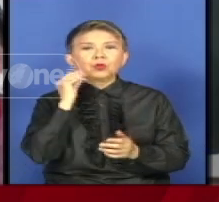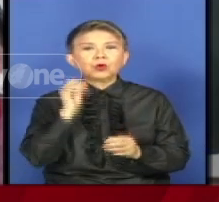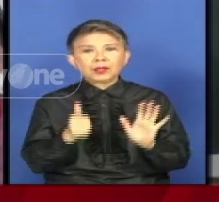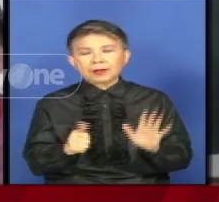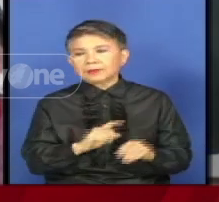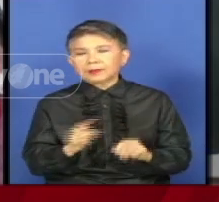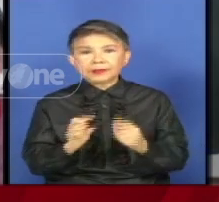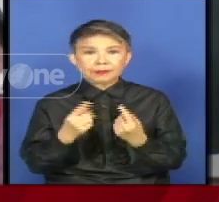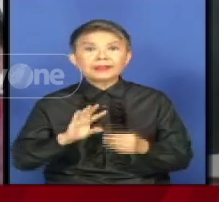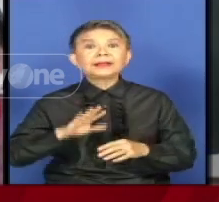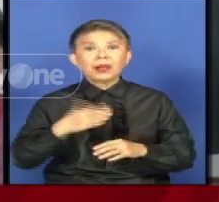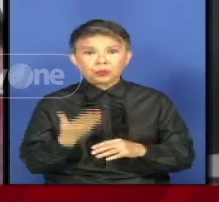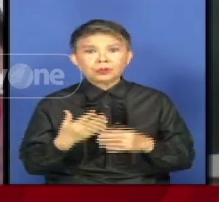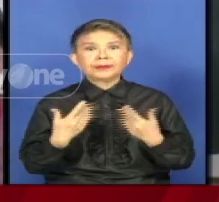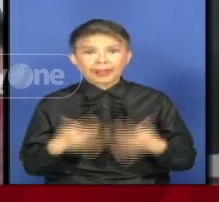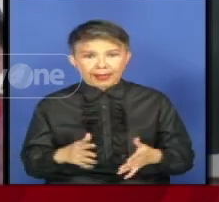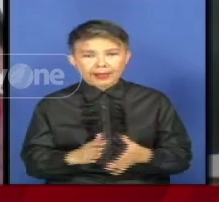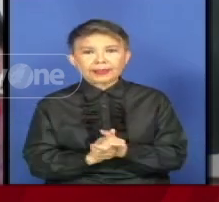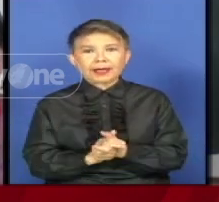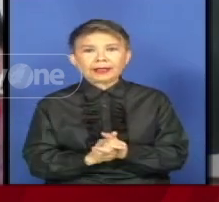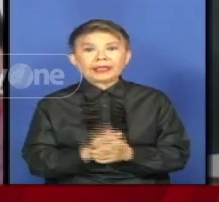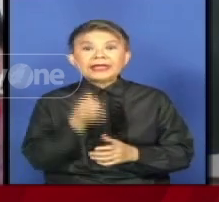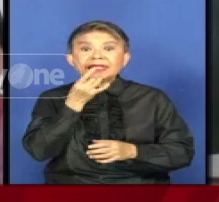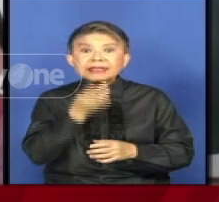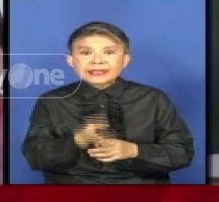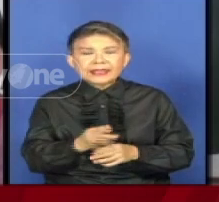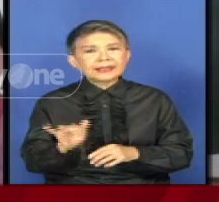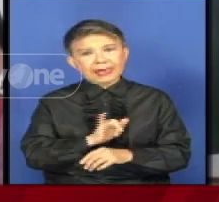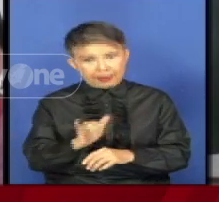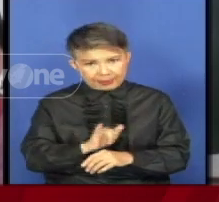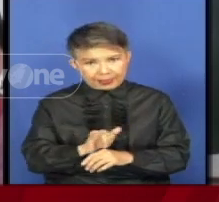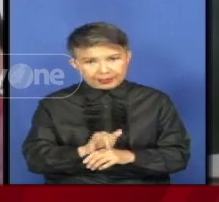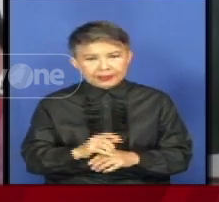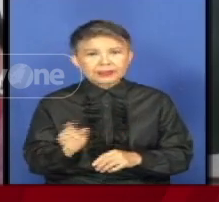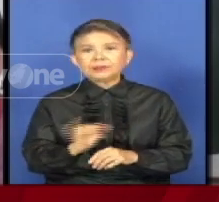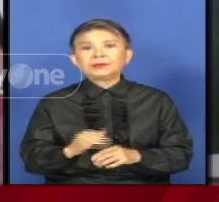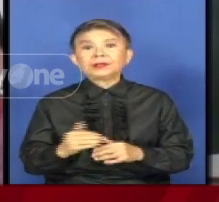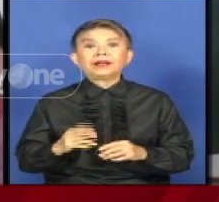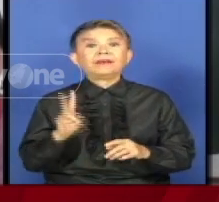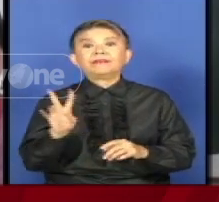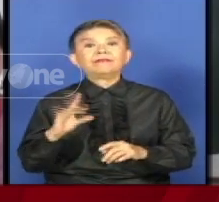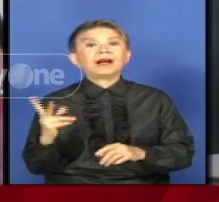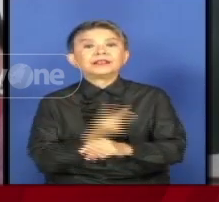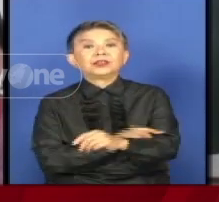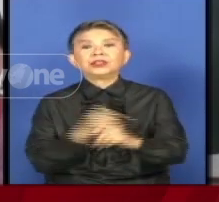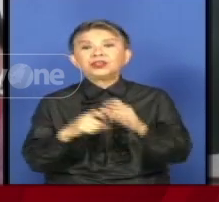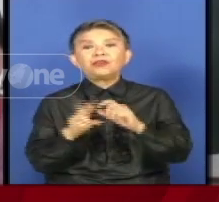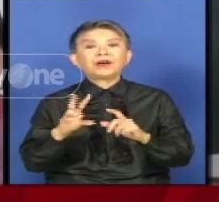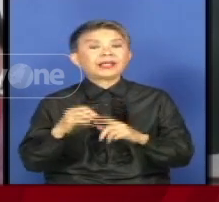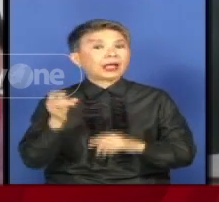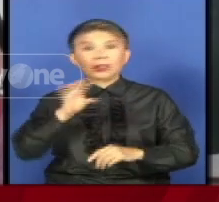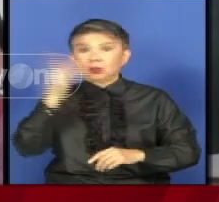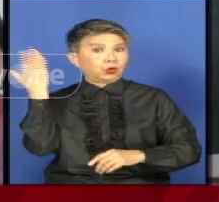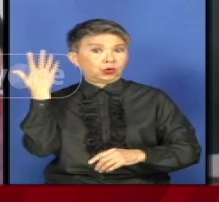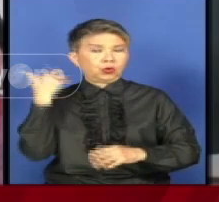6 sampai 11 tahun. Rejimnya sama seperti vaksinasi Sinovac lainnya.